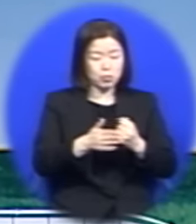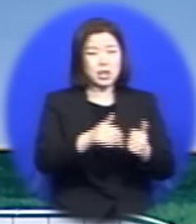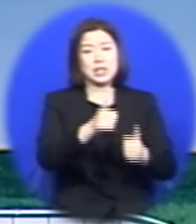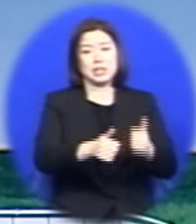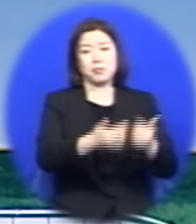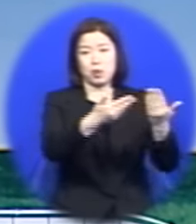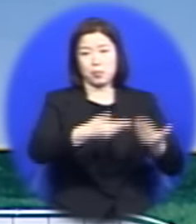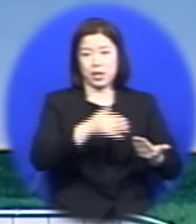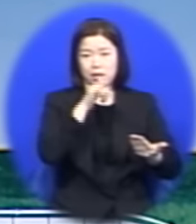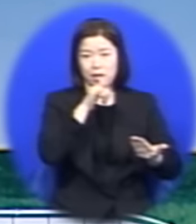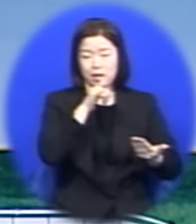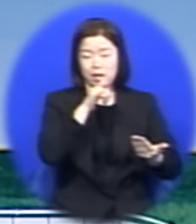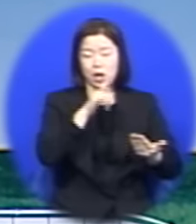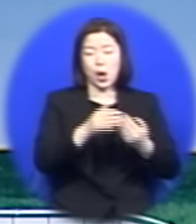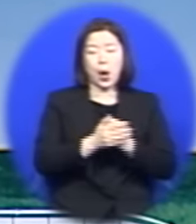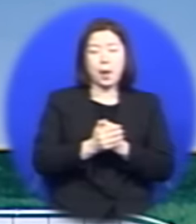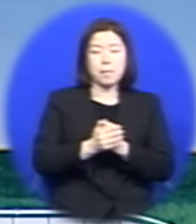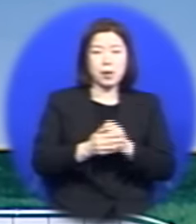마태복음 7장 1절에